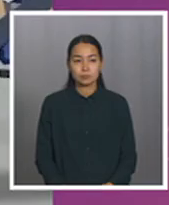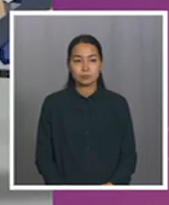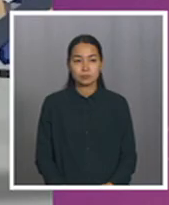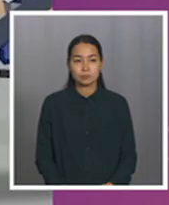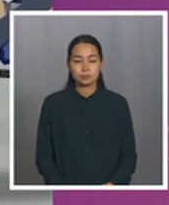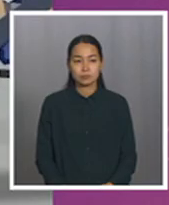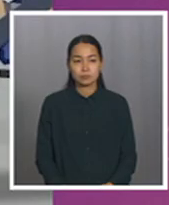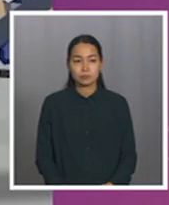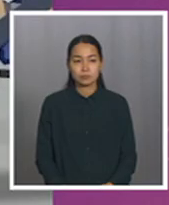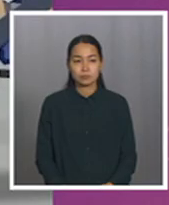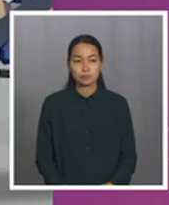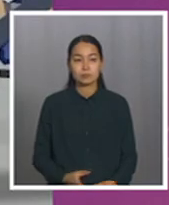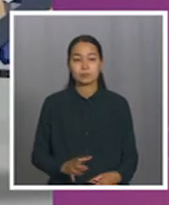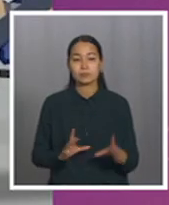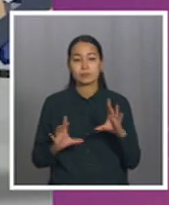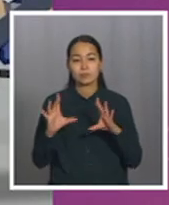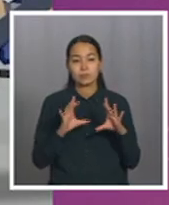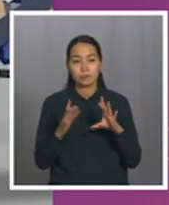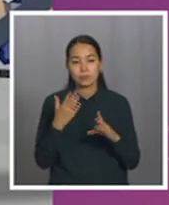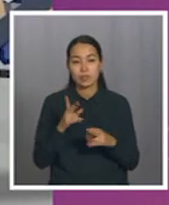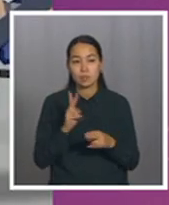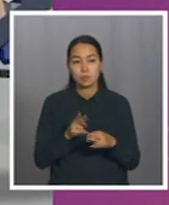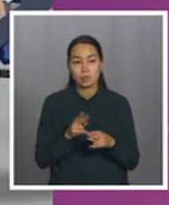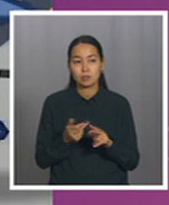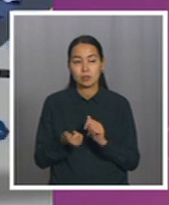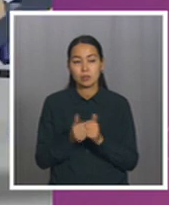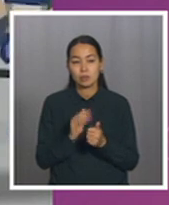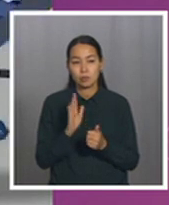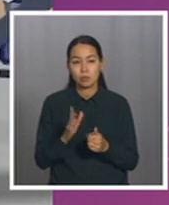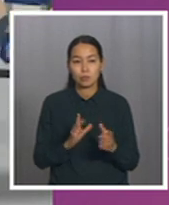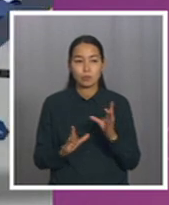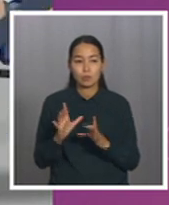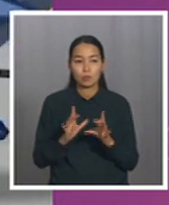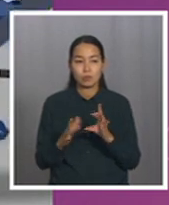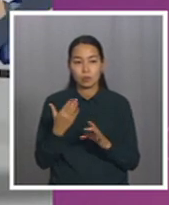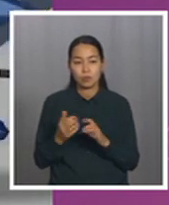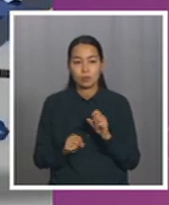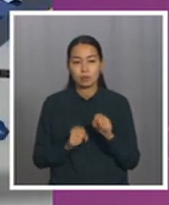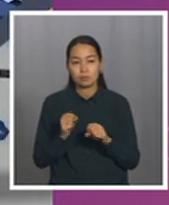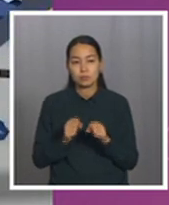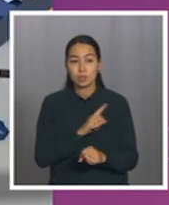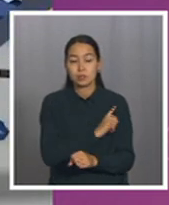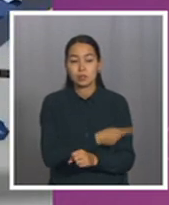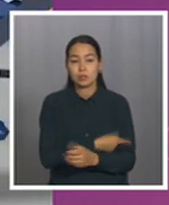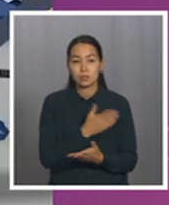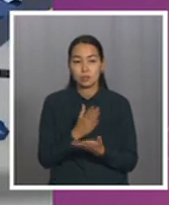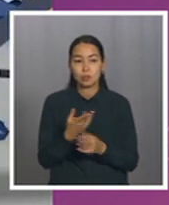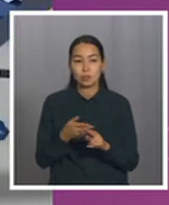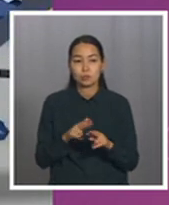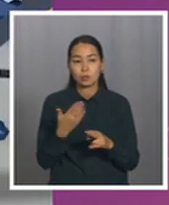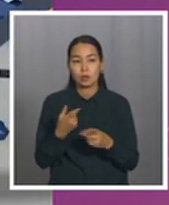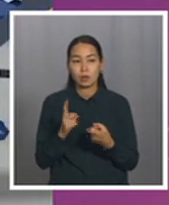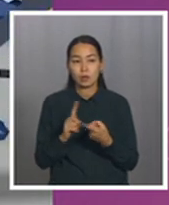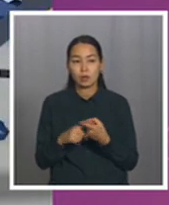аударайық. Дөңгелек шинасын металға ауыстырсақ, онда дөңгелектің инерция моменті үлкен болады. Осыған байланысты,